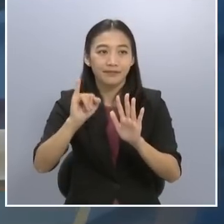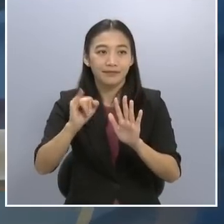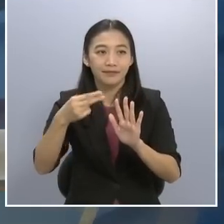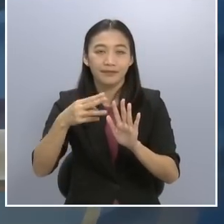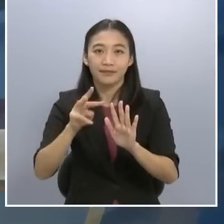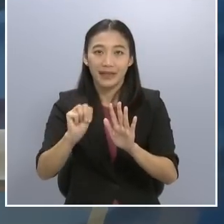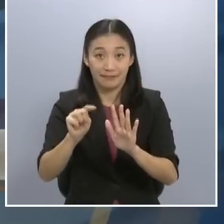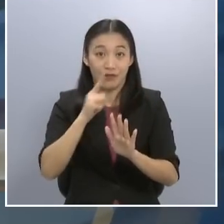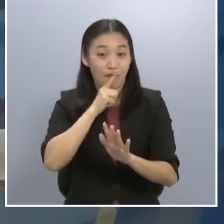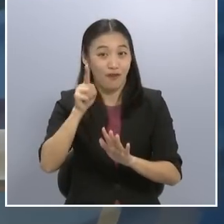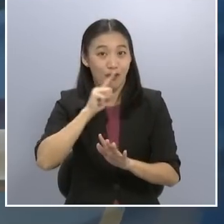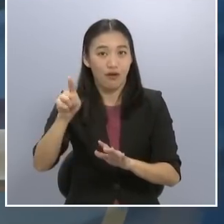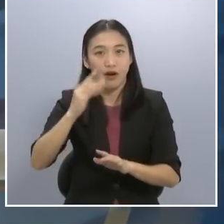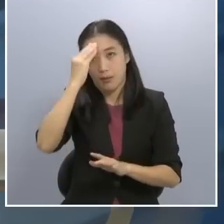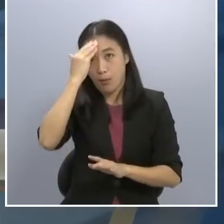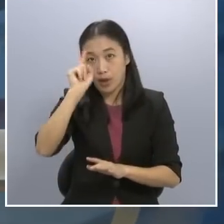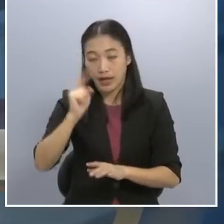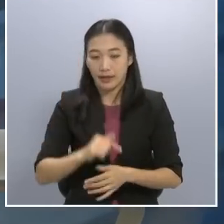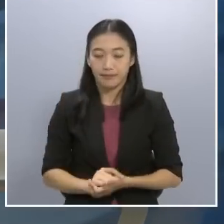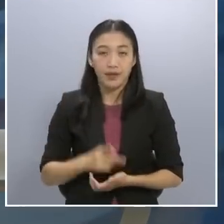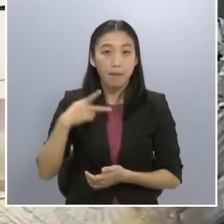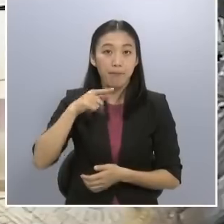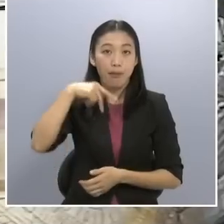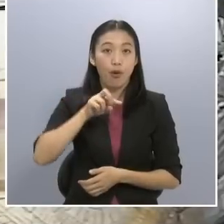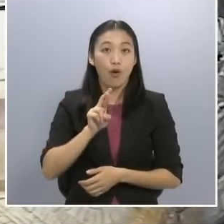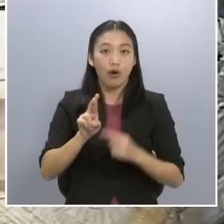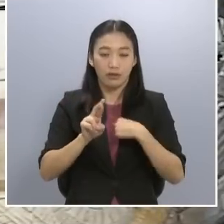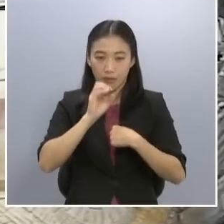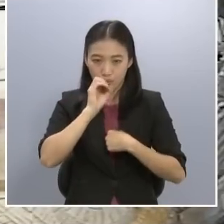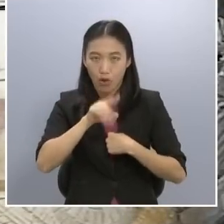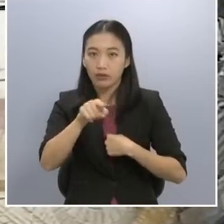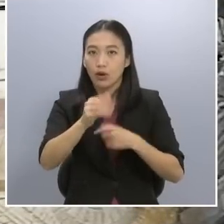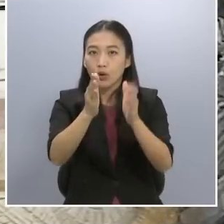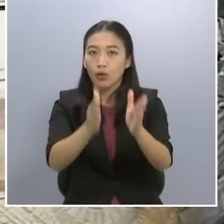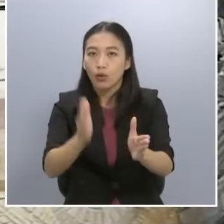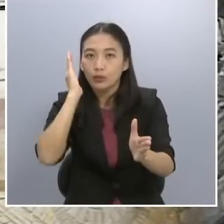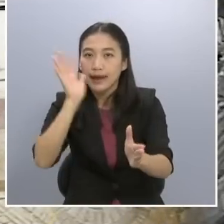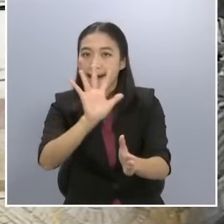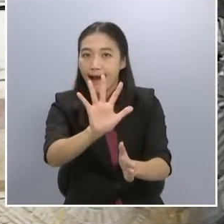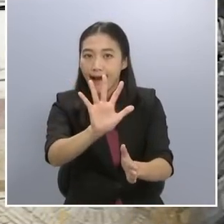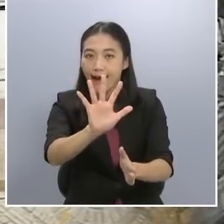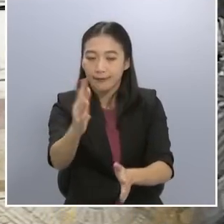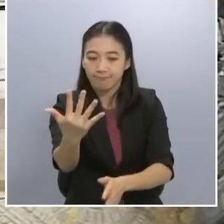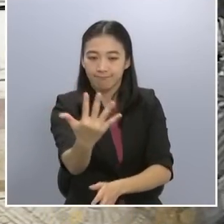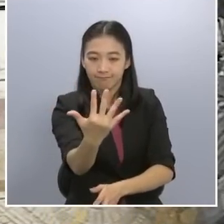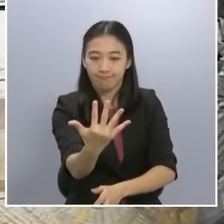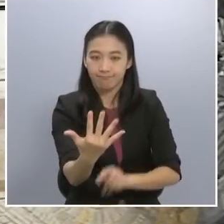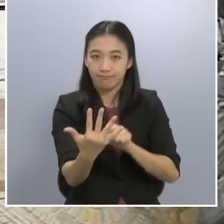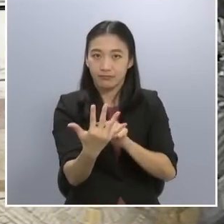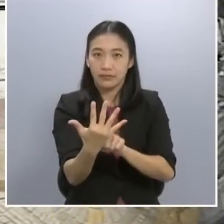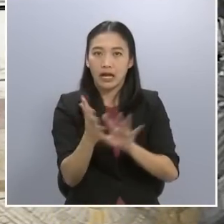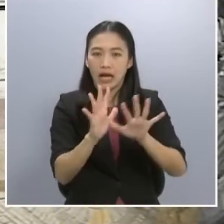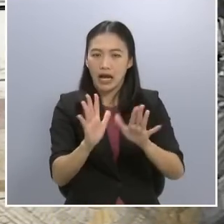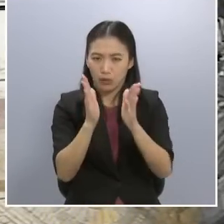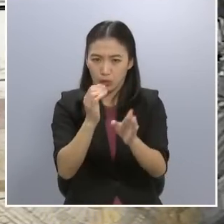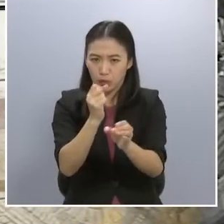ฮะว่ามีชาย5คนแสดงตัวเป็นเจ้าหน้าที่สรรพสามิตเข้ามาขอตรวจสอบบุหรี่ในร้านป้